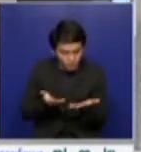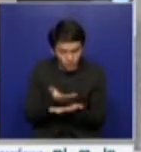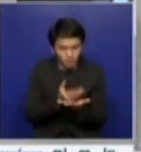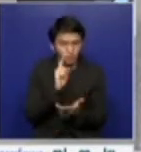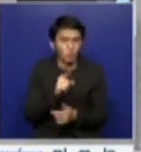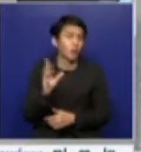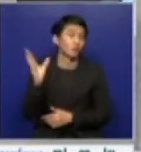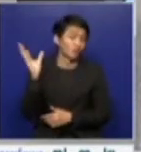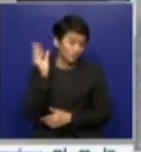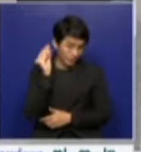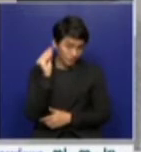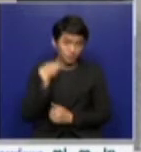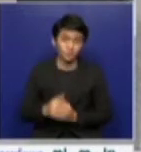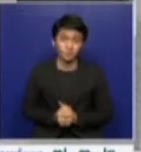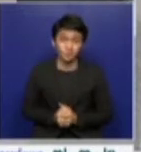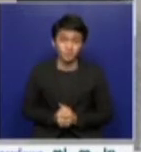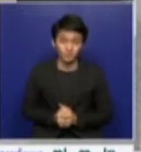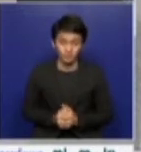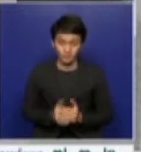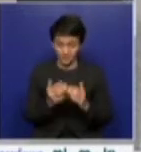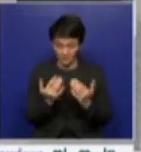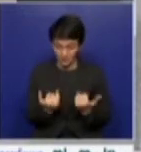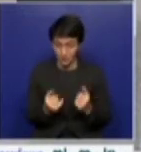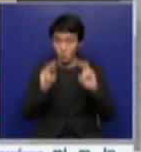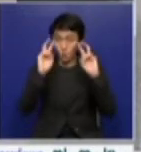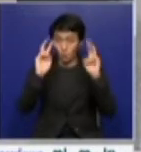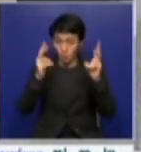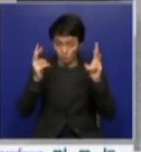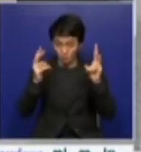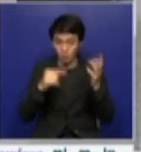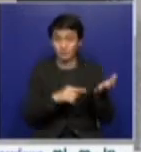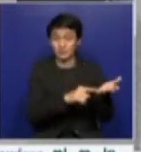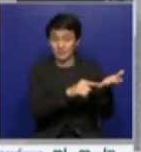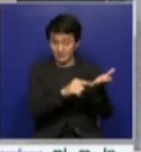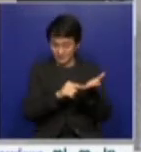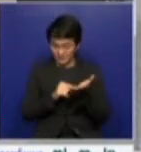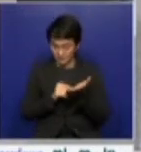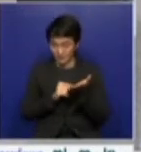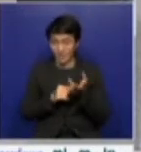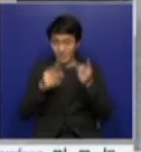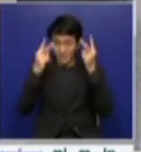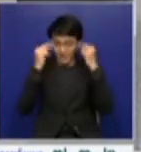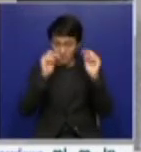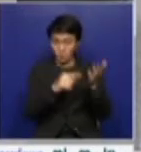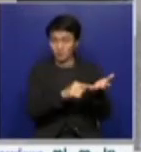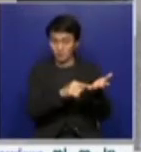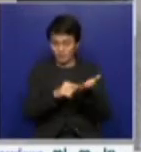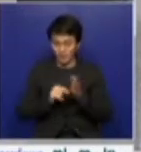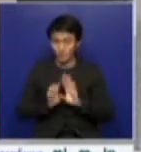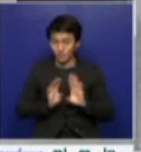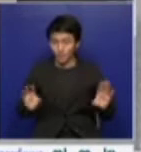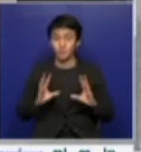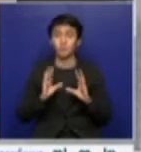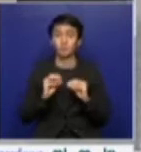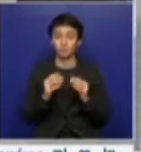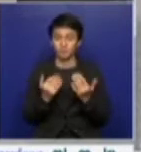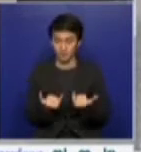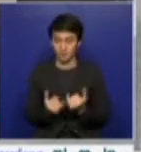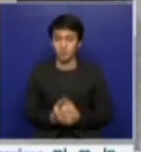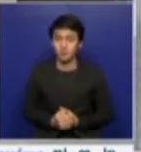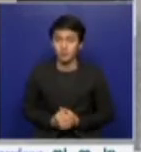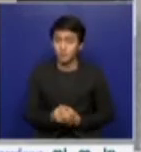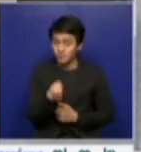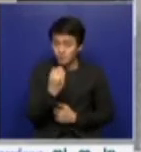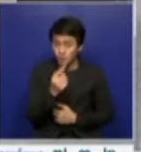ที่ 3ของคำขอเปิดอภิปรายที่ท่านนายกรัฐมนตรีได้แจ้งต่อท่านประธานรัฐสภามาว่า